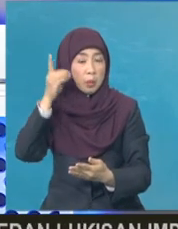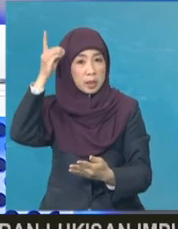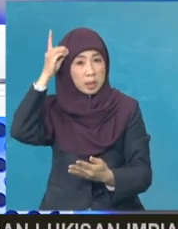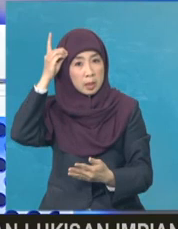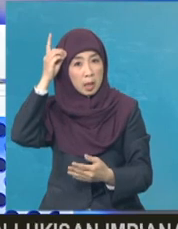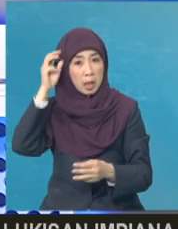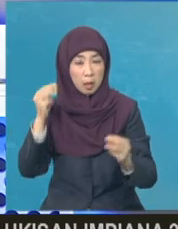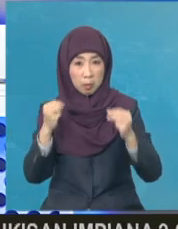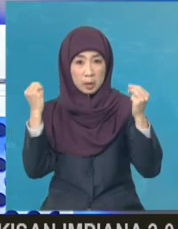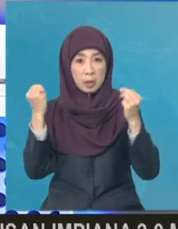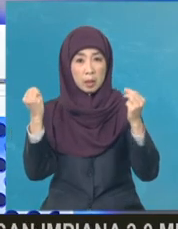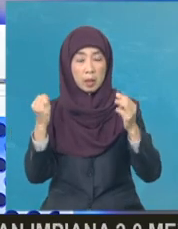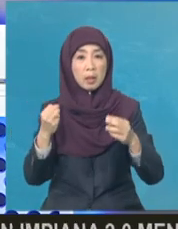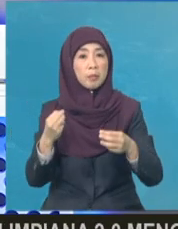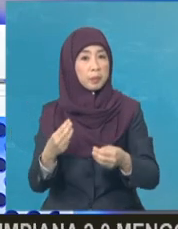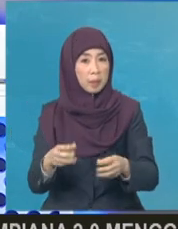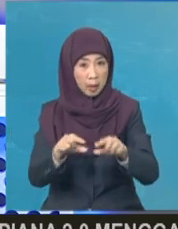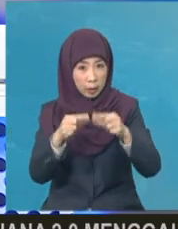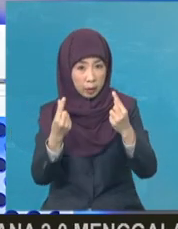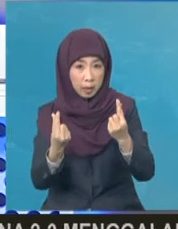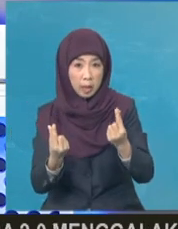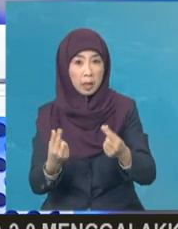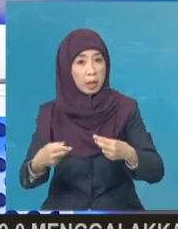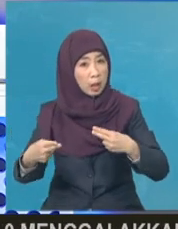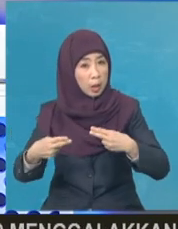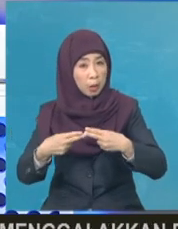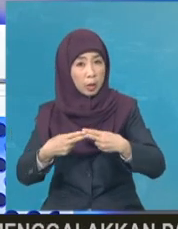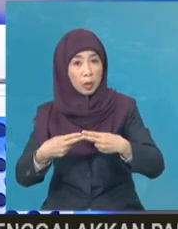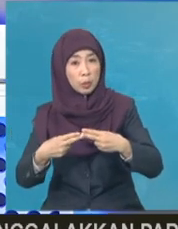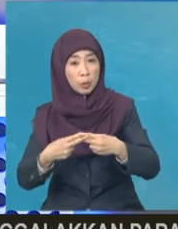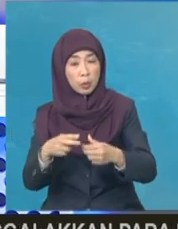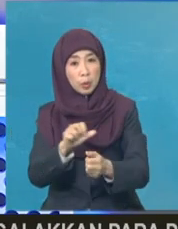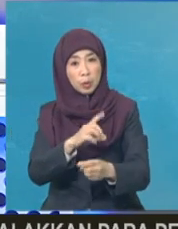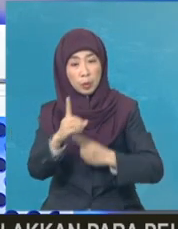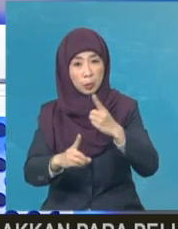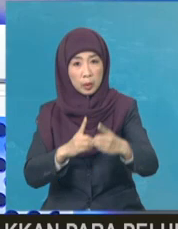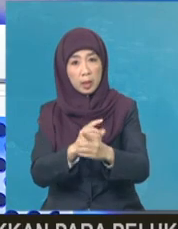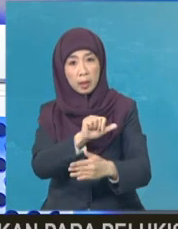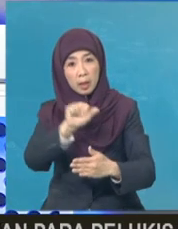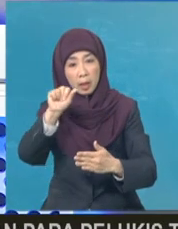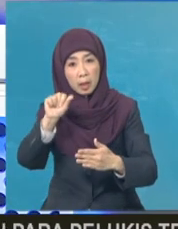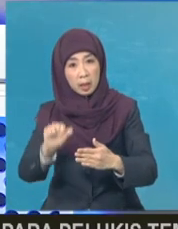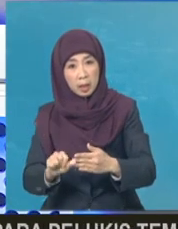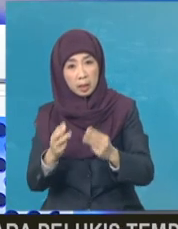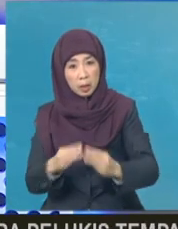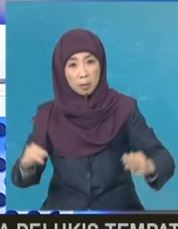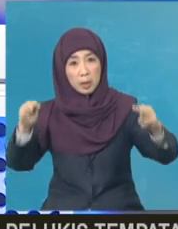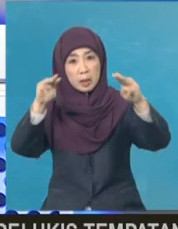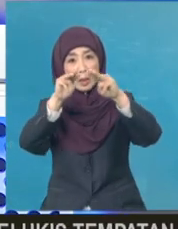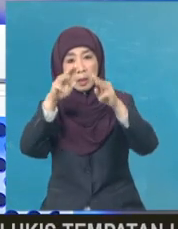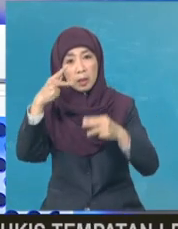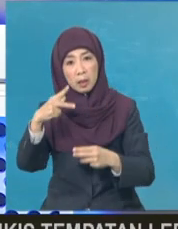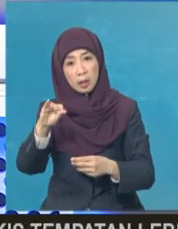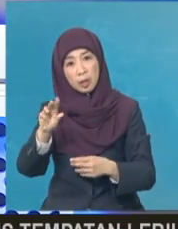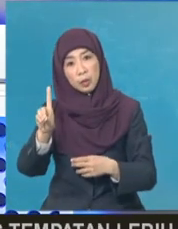majelisnya bertemakan Alquran temanku Dunia Akhirat diadakan pagi tadi di masjid pengiran muda berwakil kidang